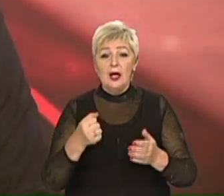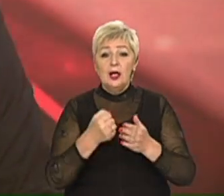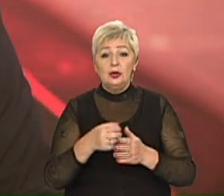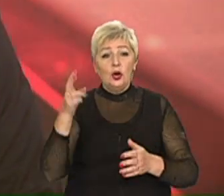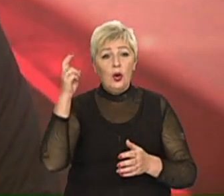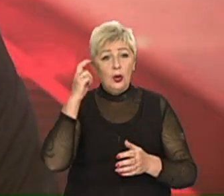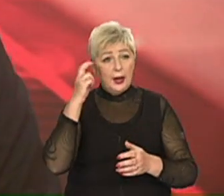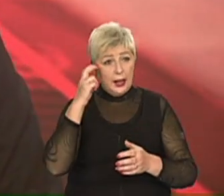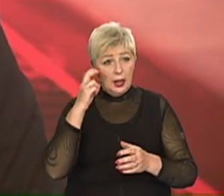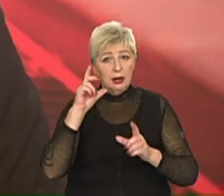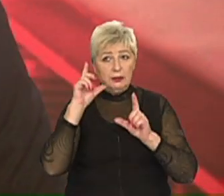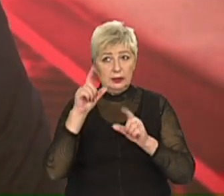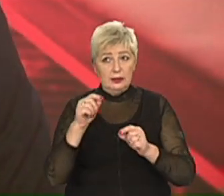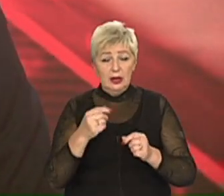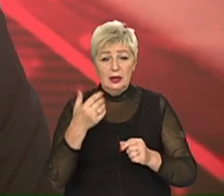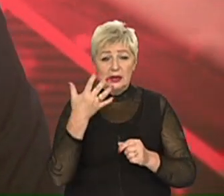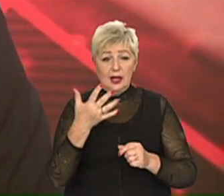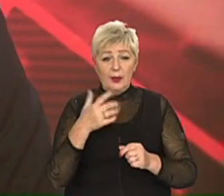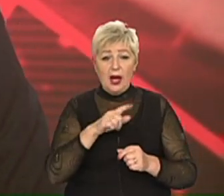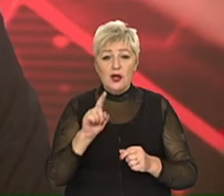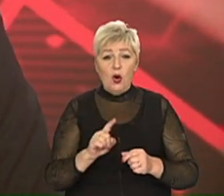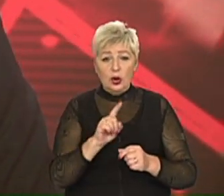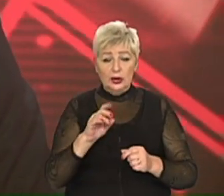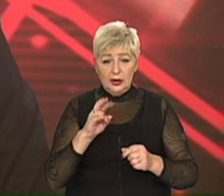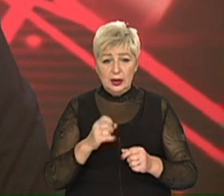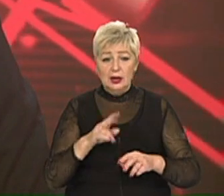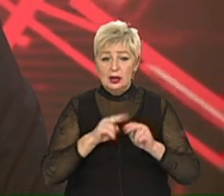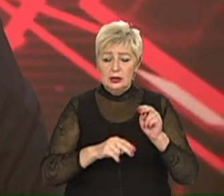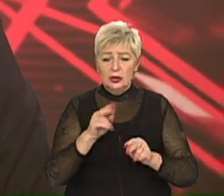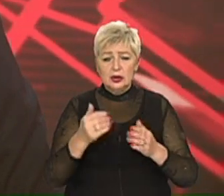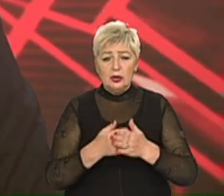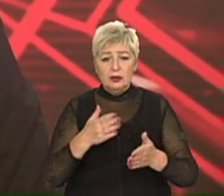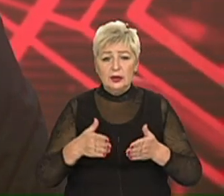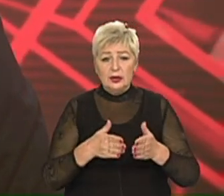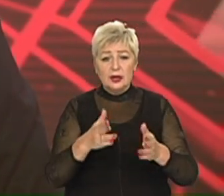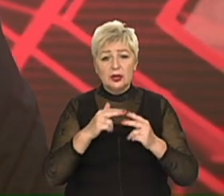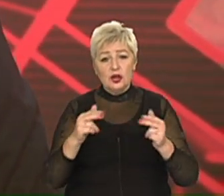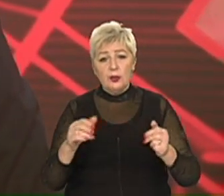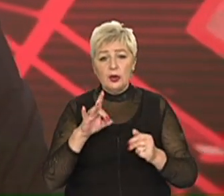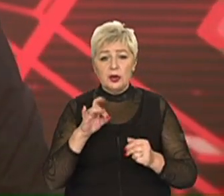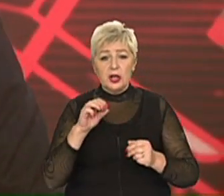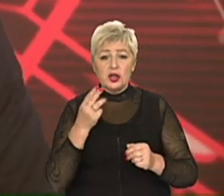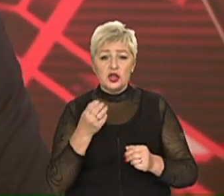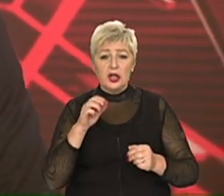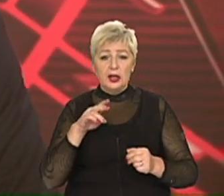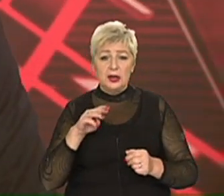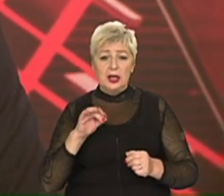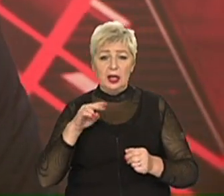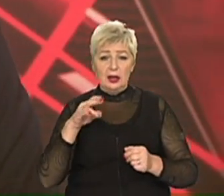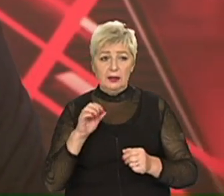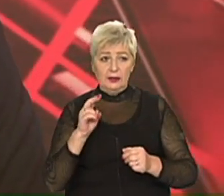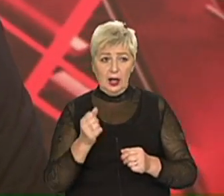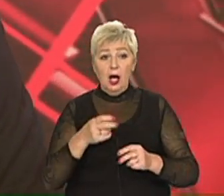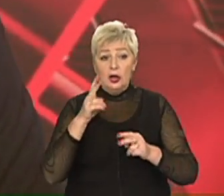До Києва за 5 годин. На Дніпропетровщині триває будівництво нової траси державного значення Дніпро-Решетилівка. Завершити роботи мають за 3